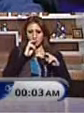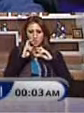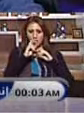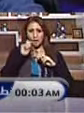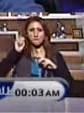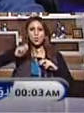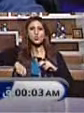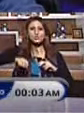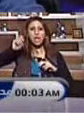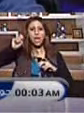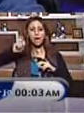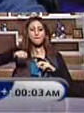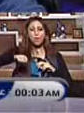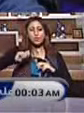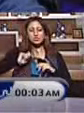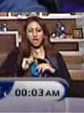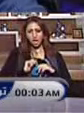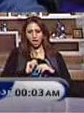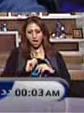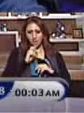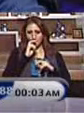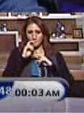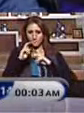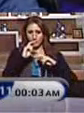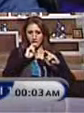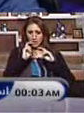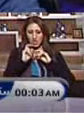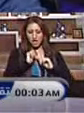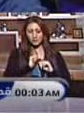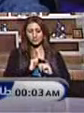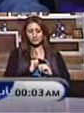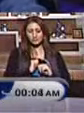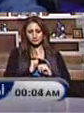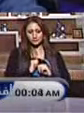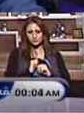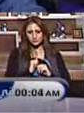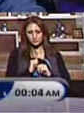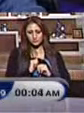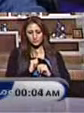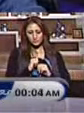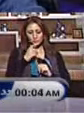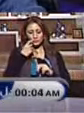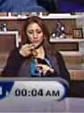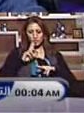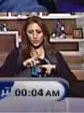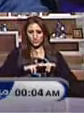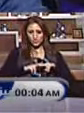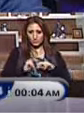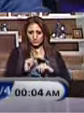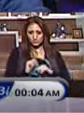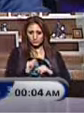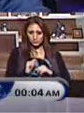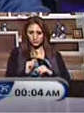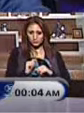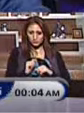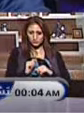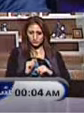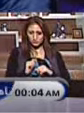موسى هل سيدنا موسى وسمه بما بما وصف فهو الكريم حتى يعني